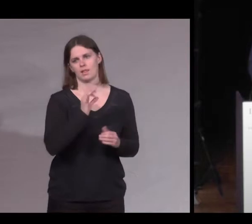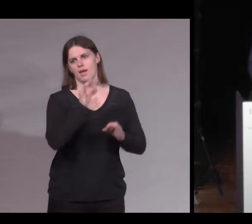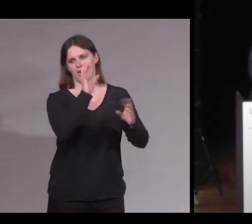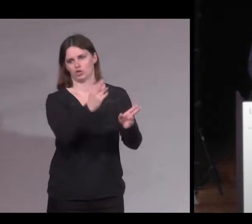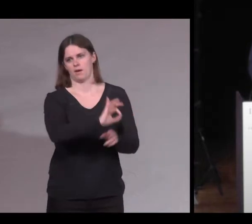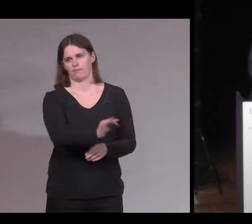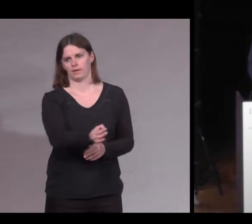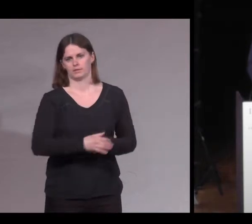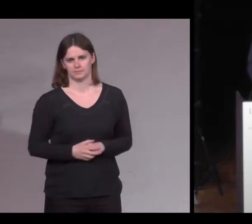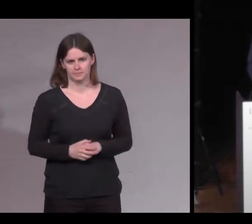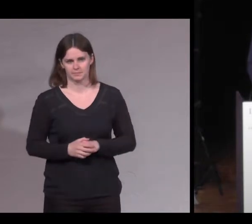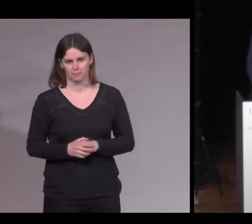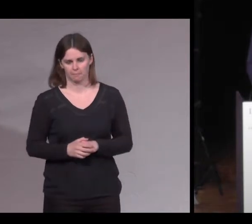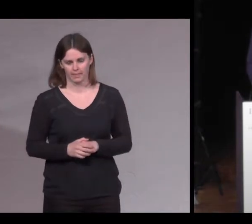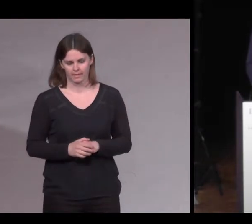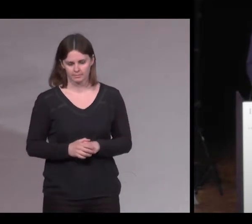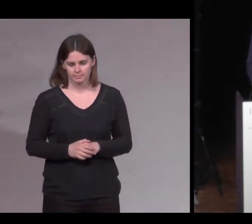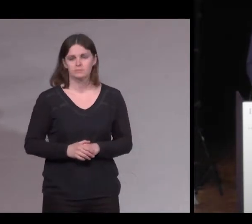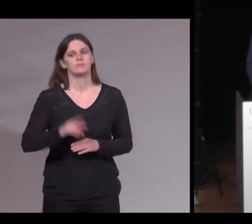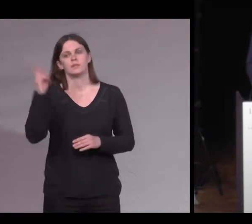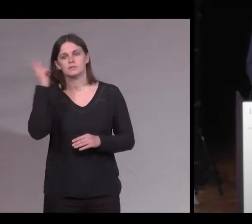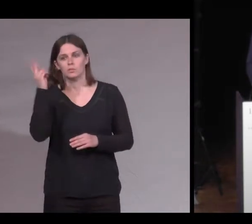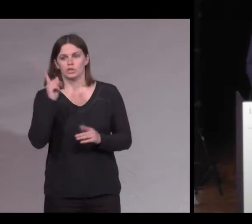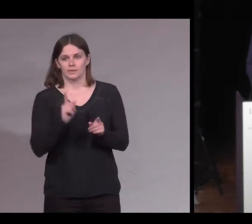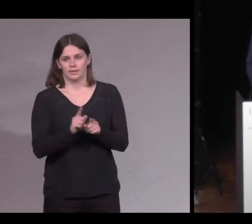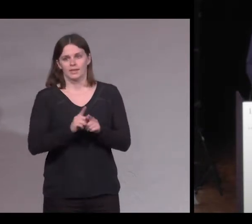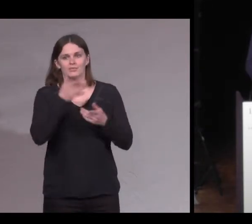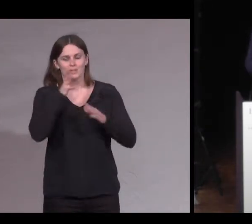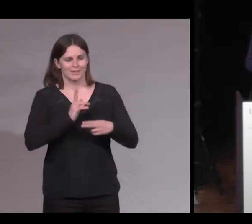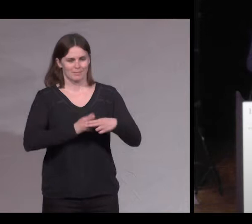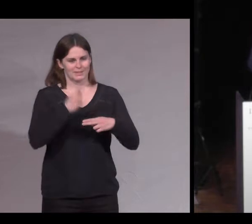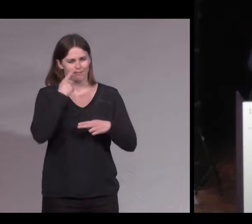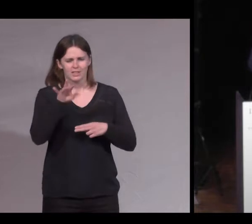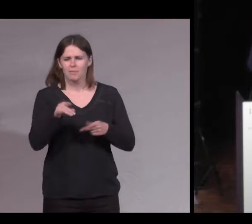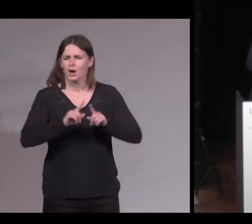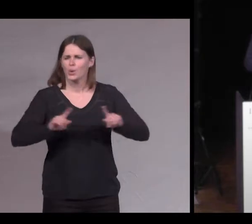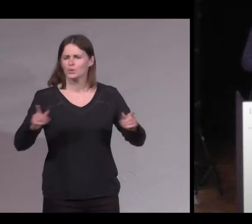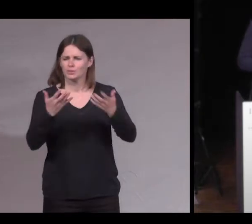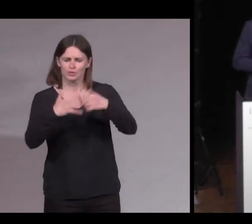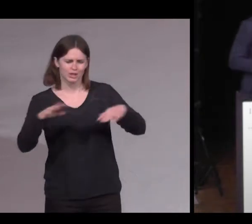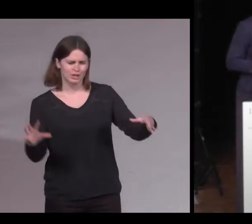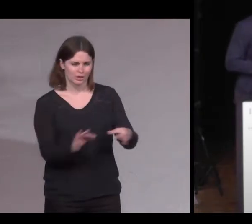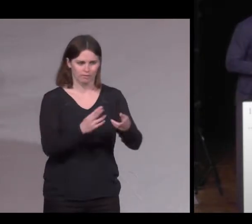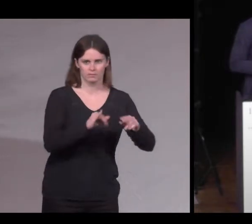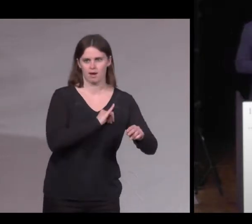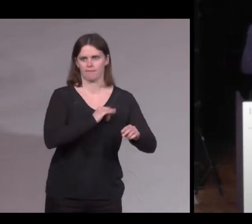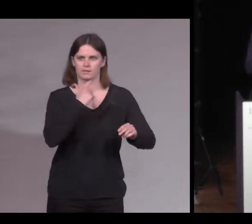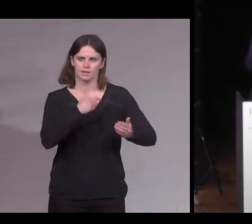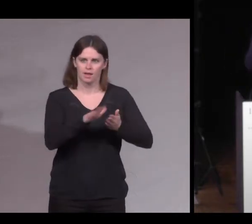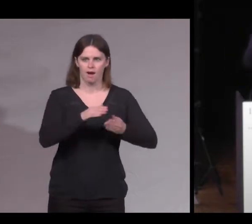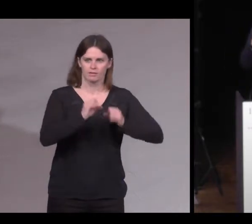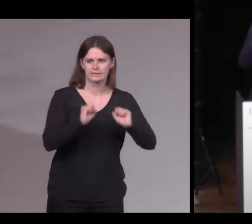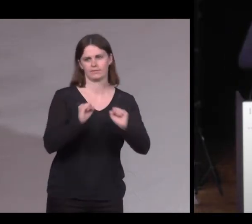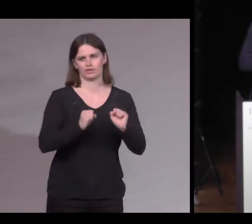moderní technologie? Vytvářet motivující prostředí pro pacienta. Používat terapii zaměřenou na funkci. Ne, no to